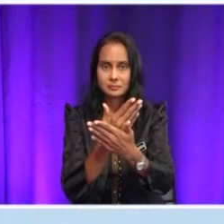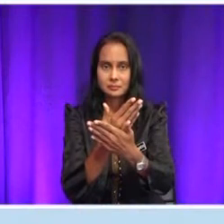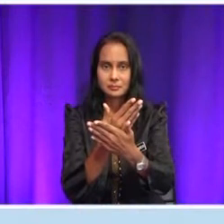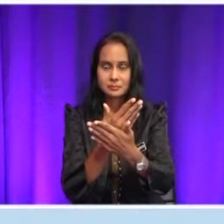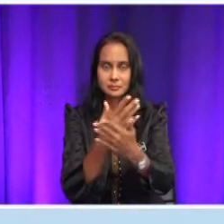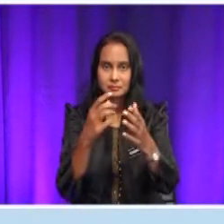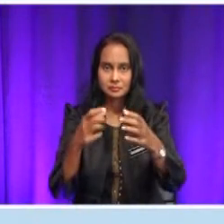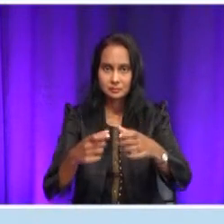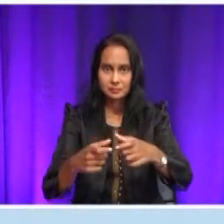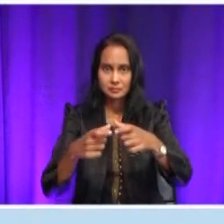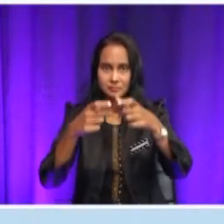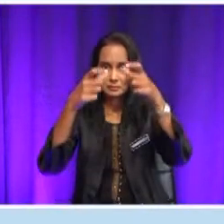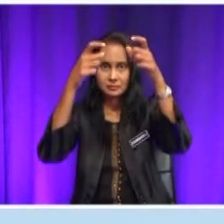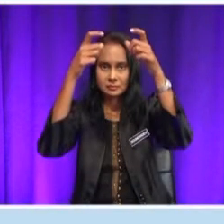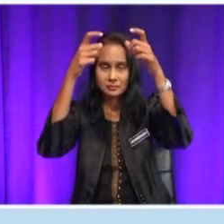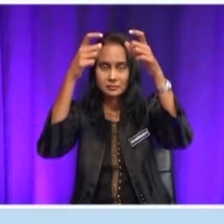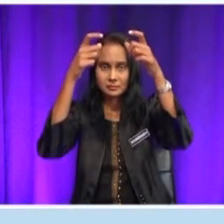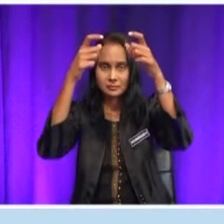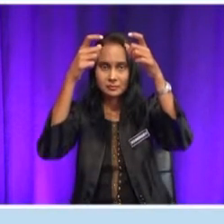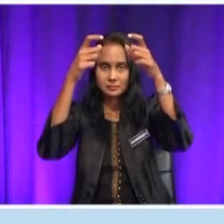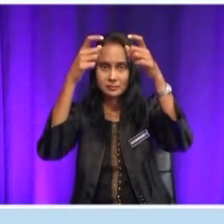pertumbuhannya secara menegak